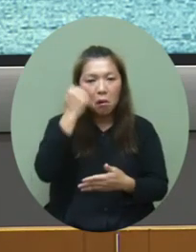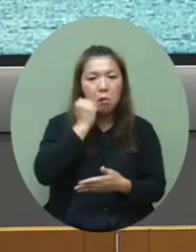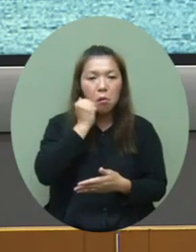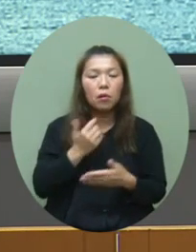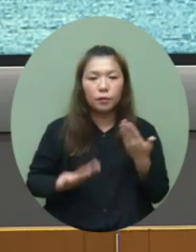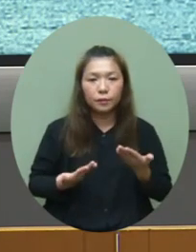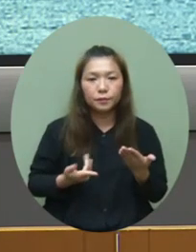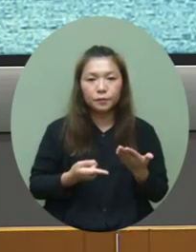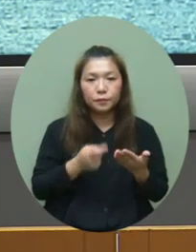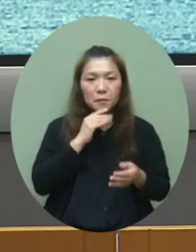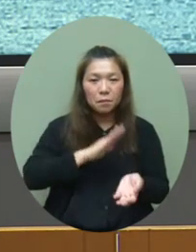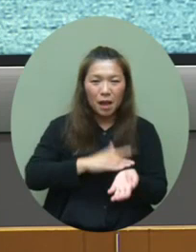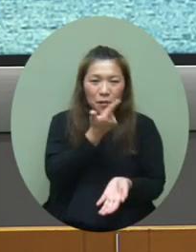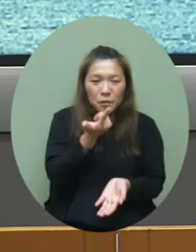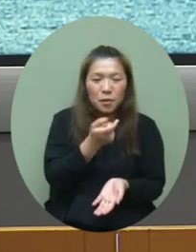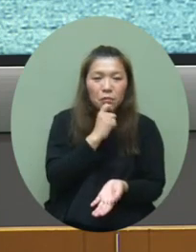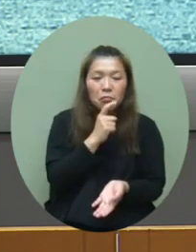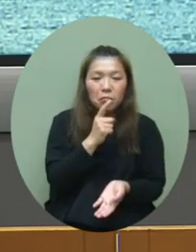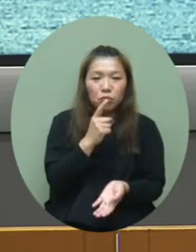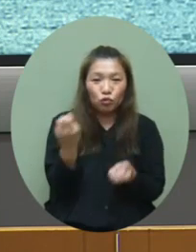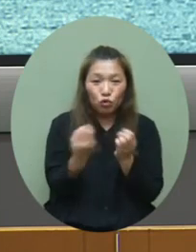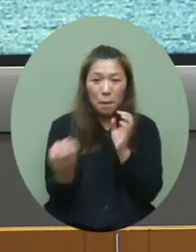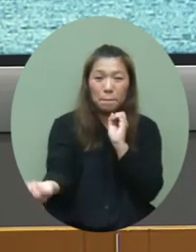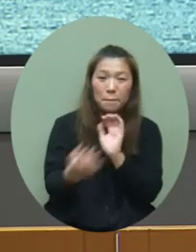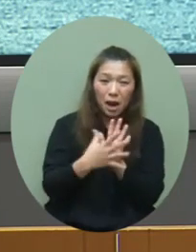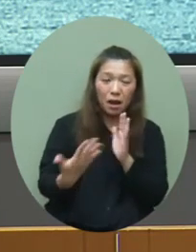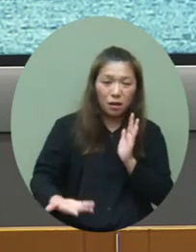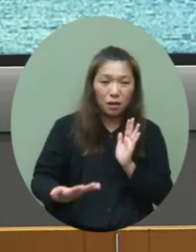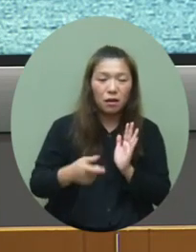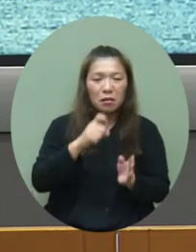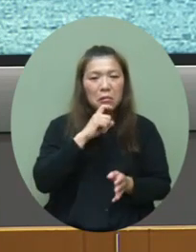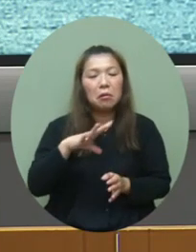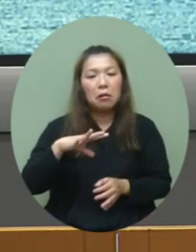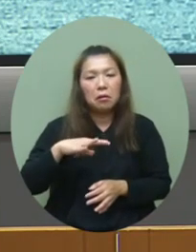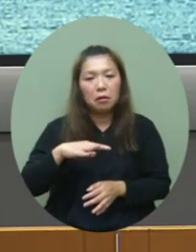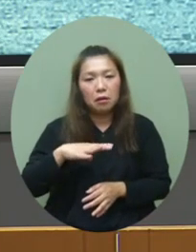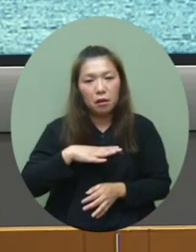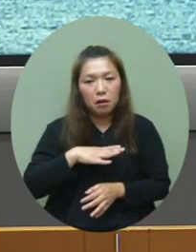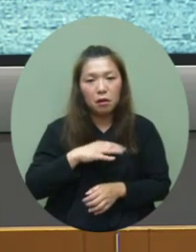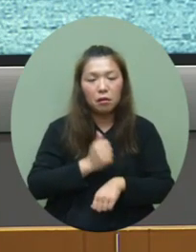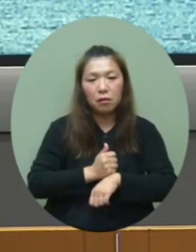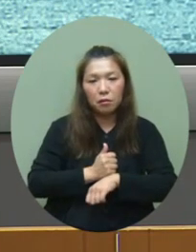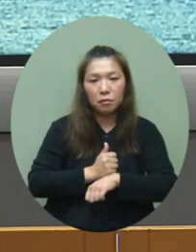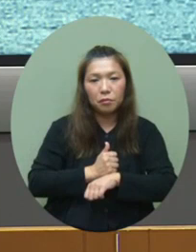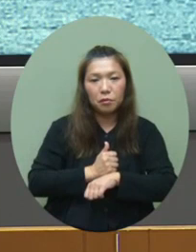咁佢可能好多病嘅話咧，咁如果係感染咗咧，始終都係有一定程度嘅機